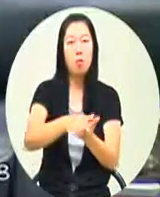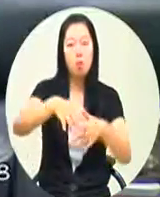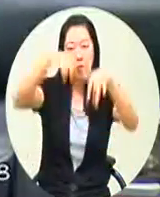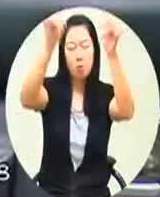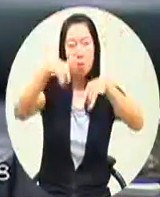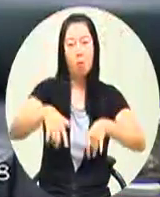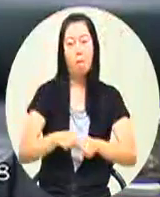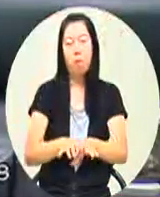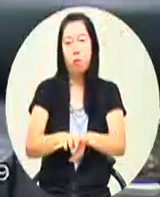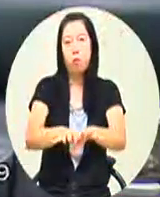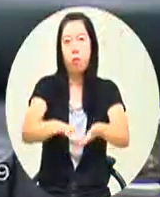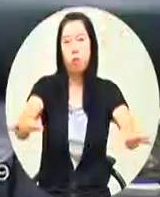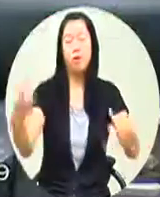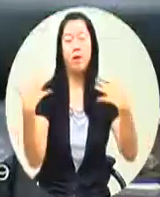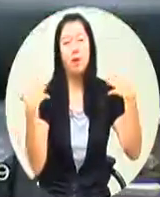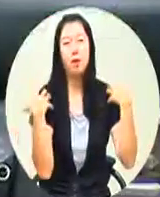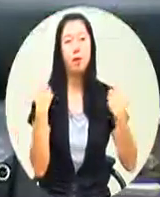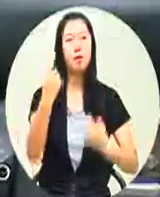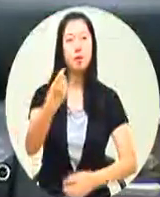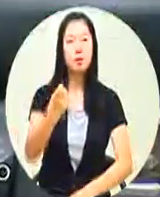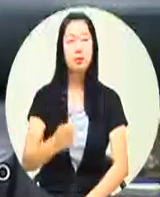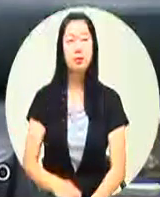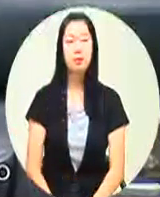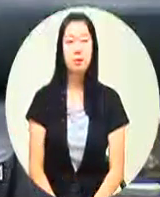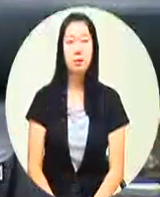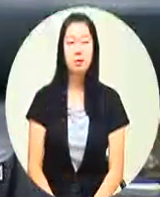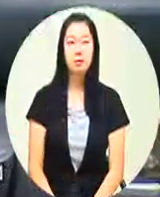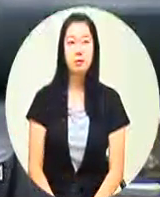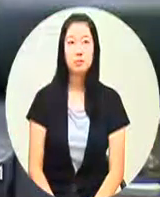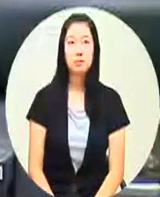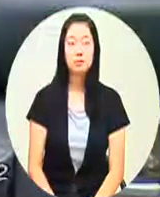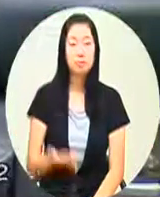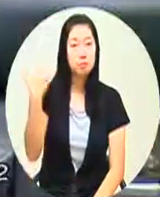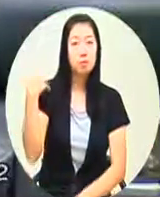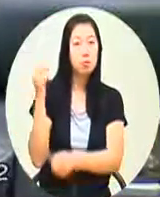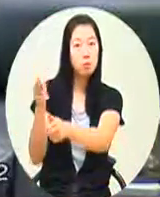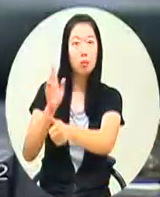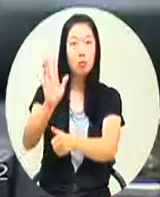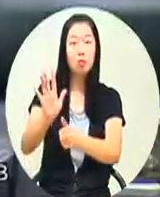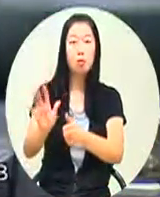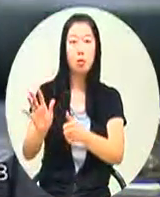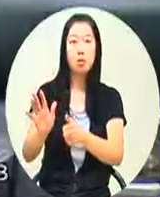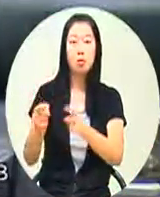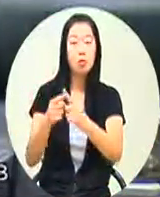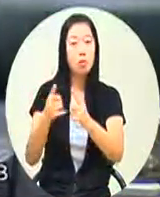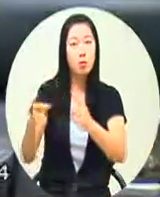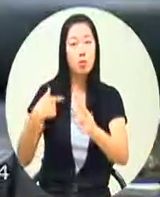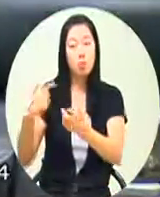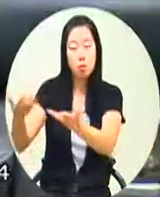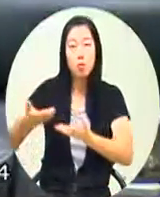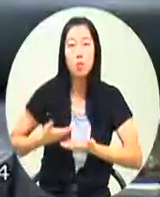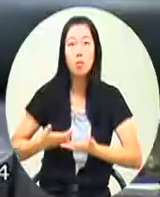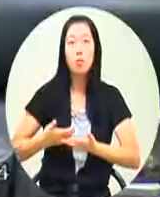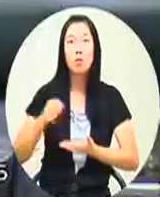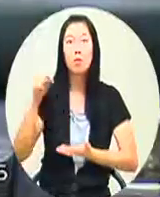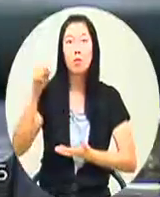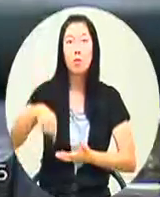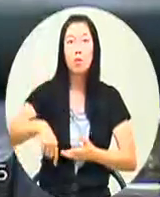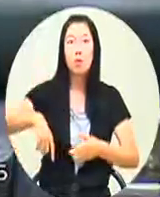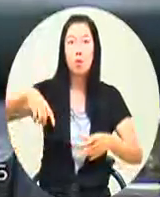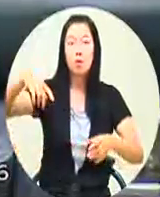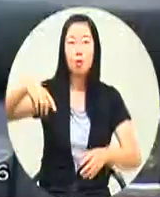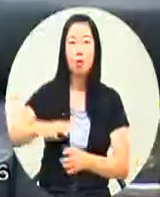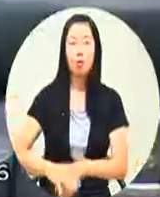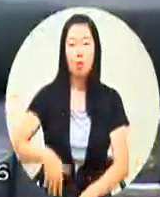的这个豪雨量。那那一天我也请你们的相关的人提供，就是豪大雨的